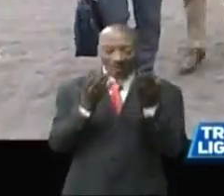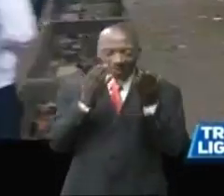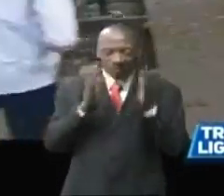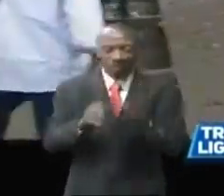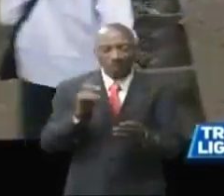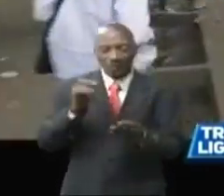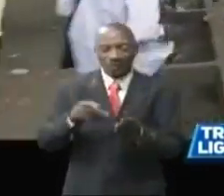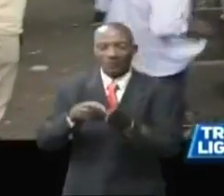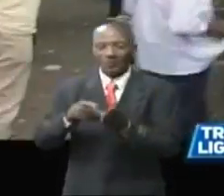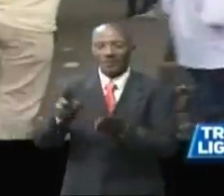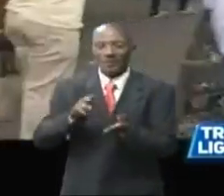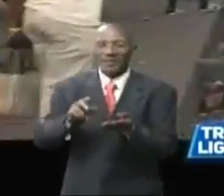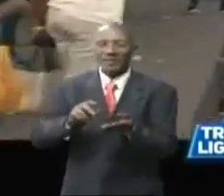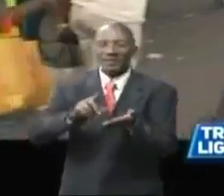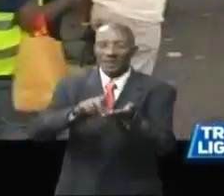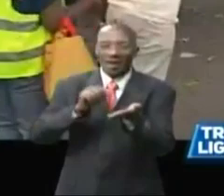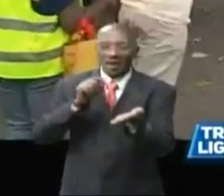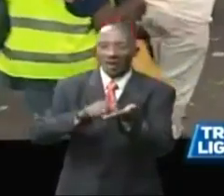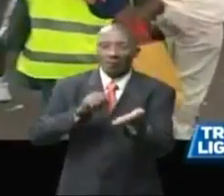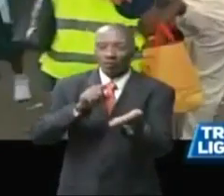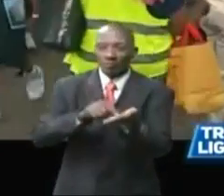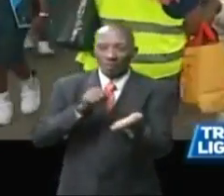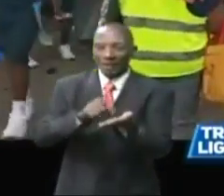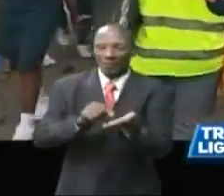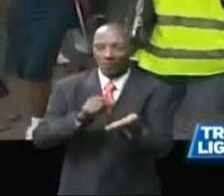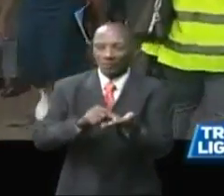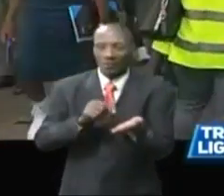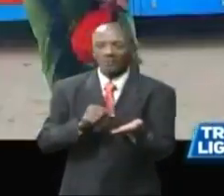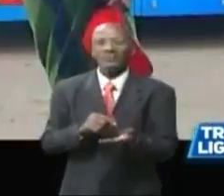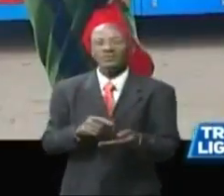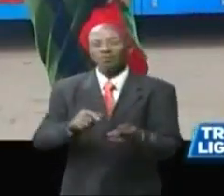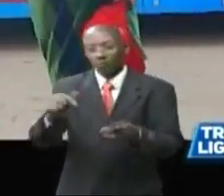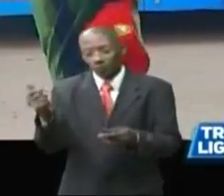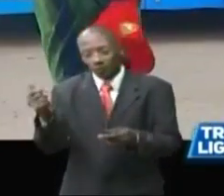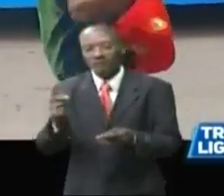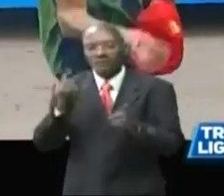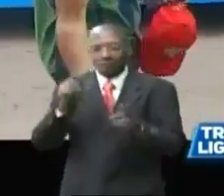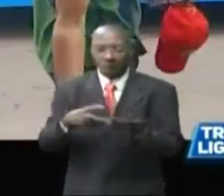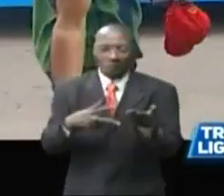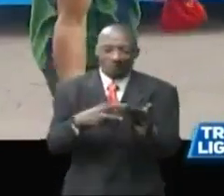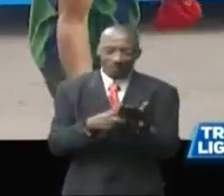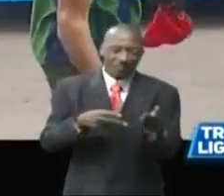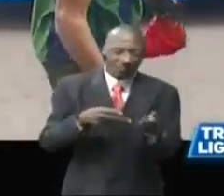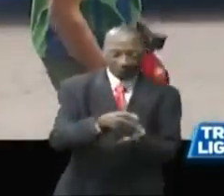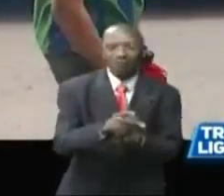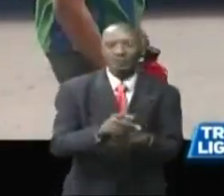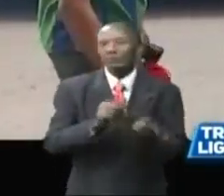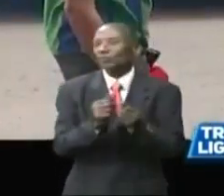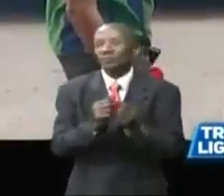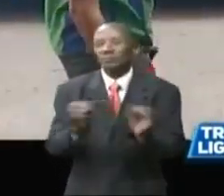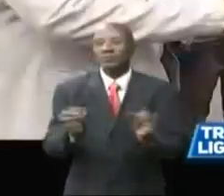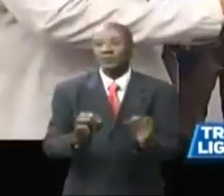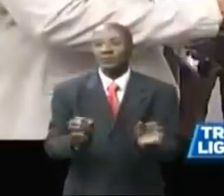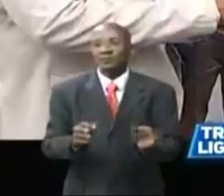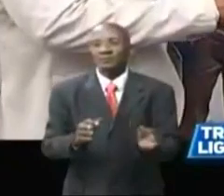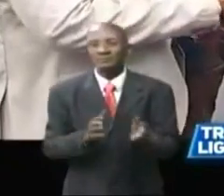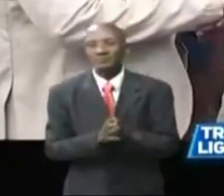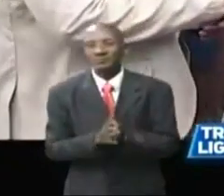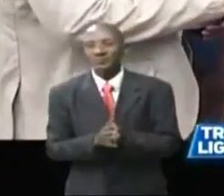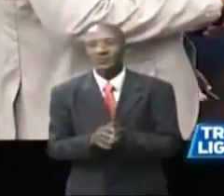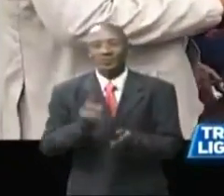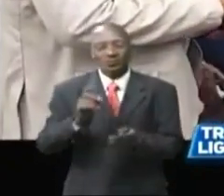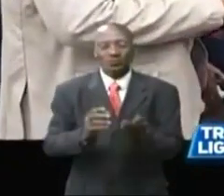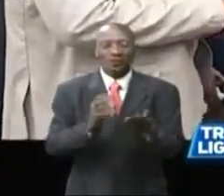les avantages qu'offre cet établissement public de transport des étudiants qui ont reçu chacun la carte d'abonnement